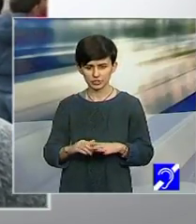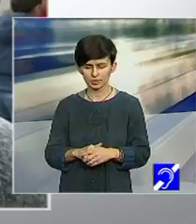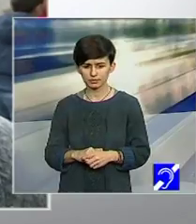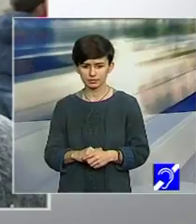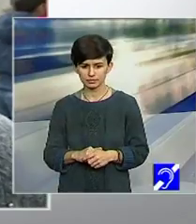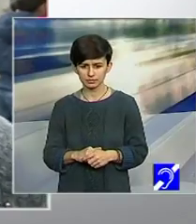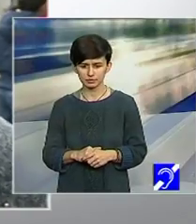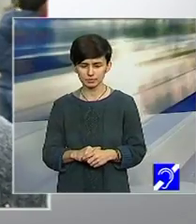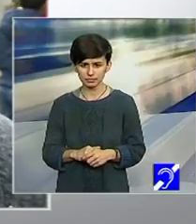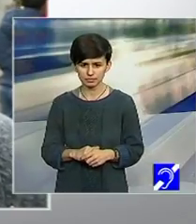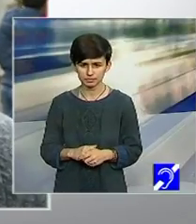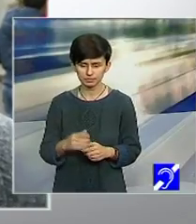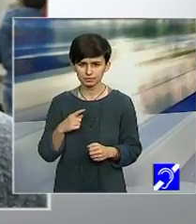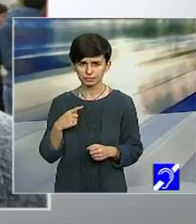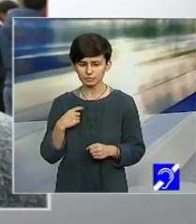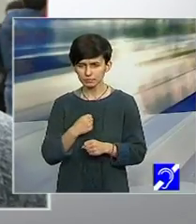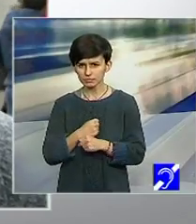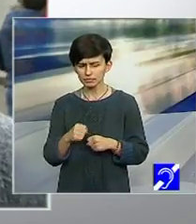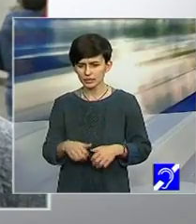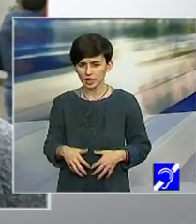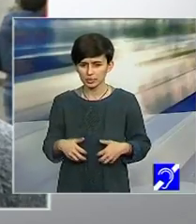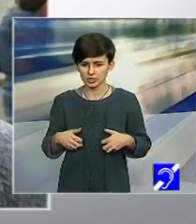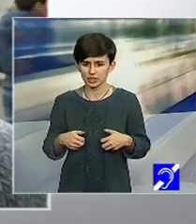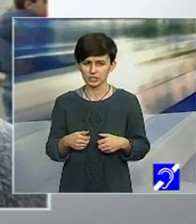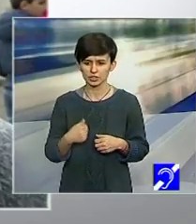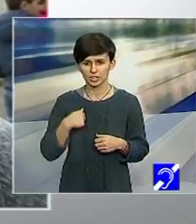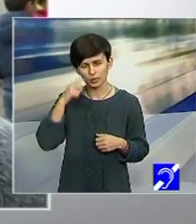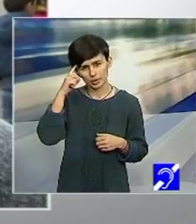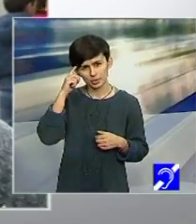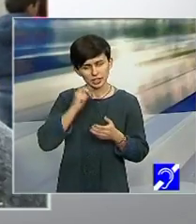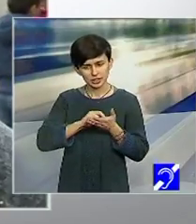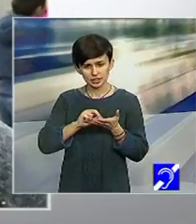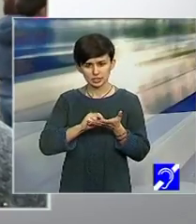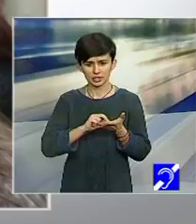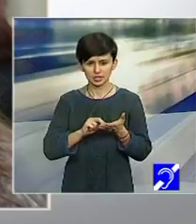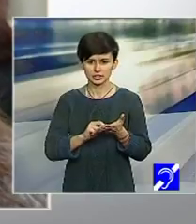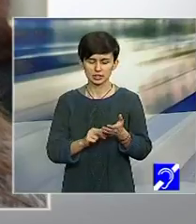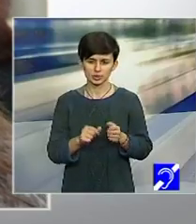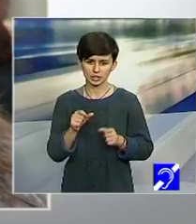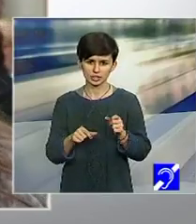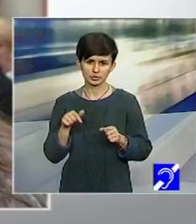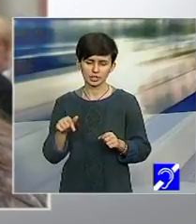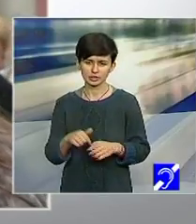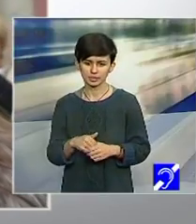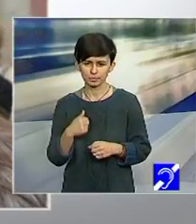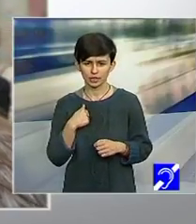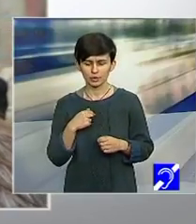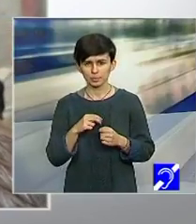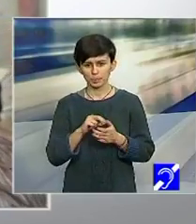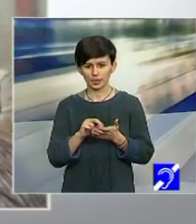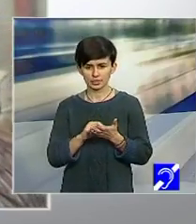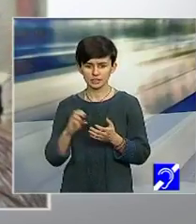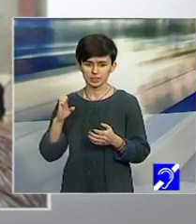Și este foarte emoționant și am zis că trebuie să scriu despre asta. Am scris despre Eva Morrison